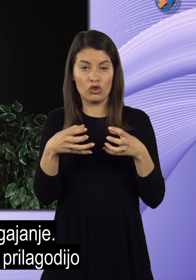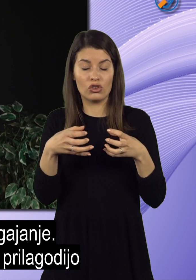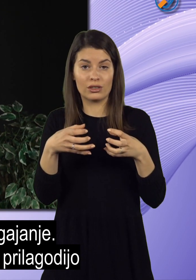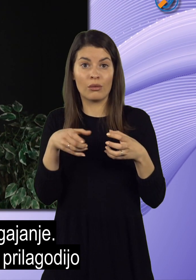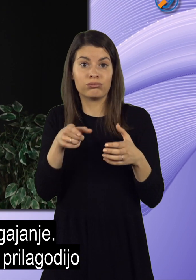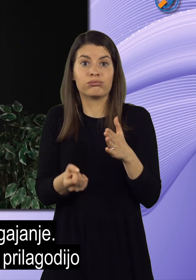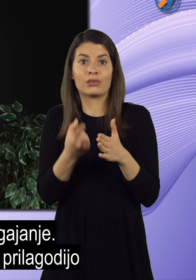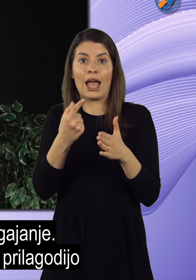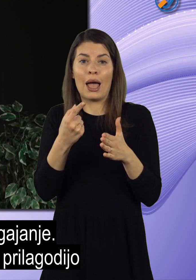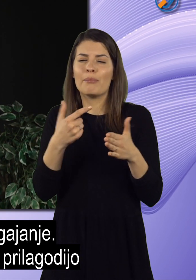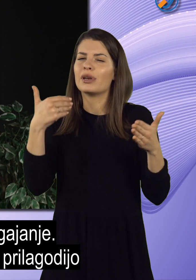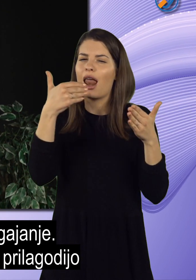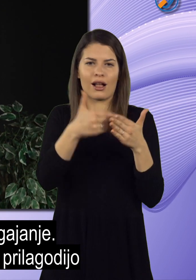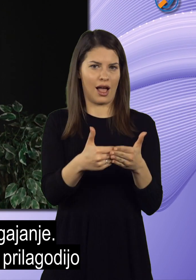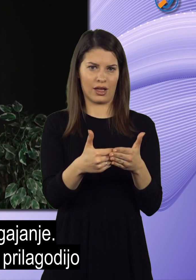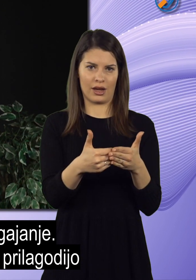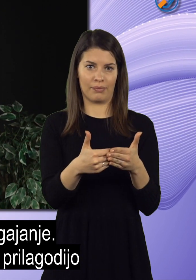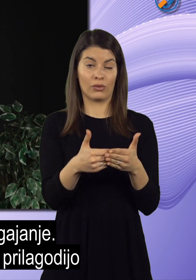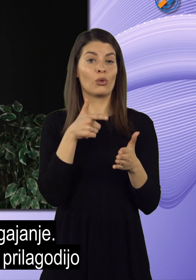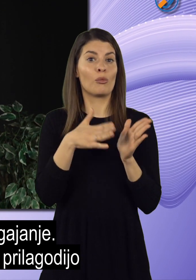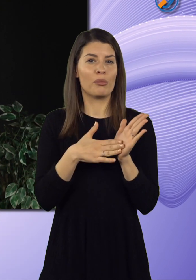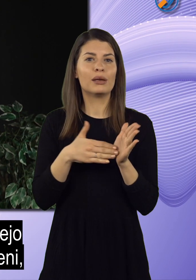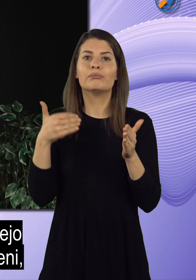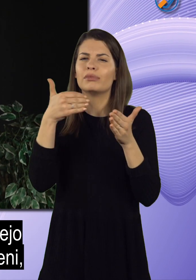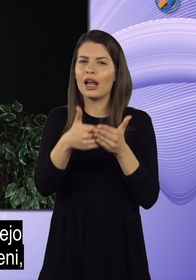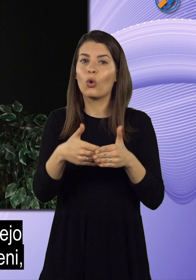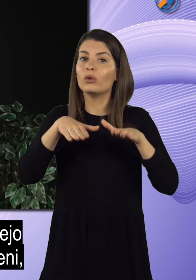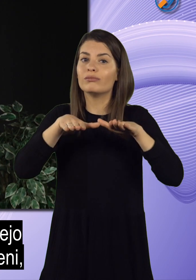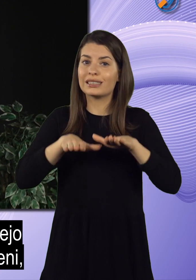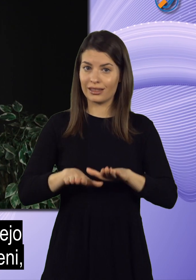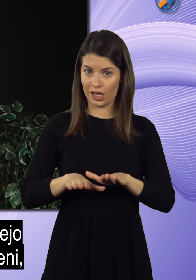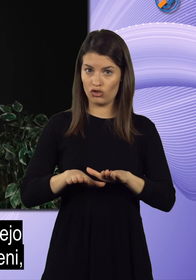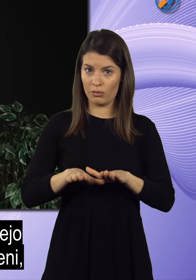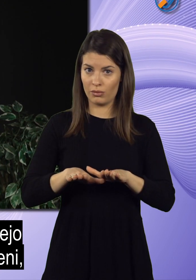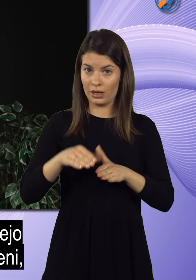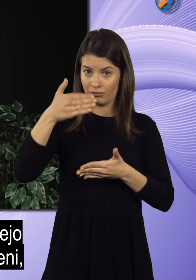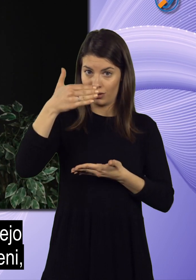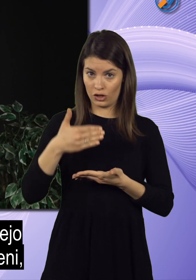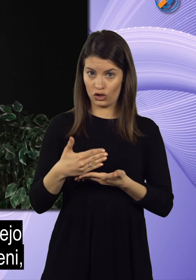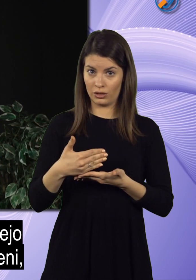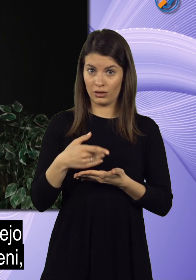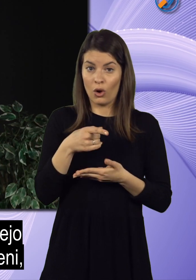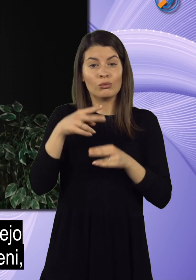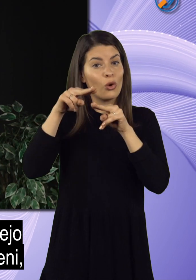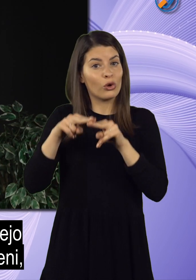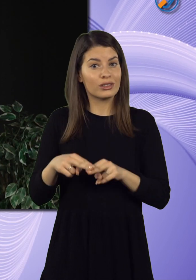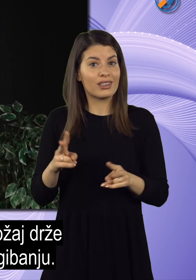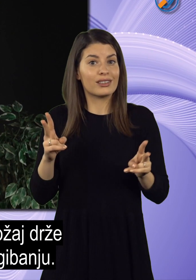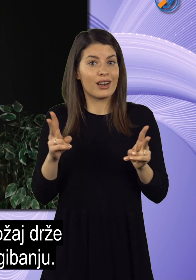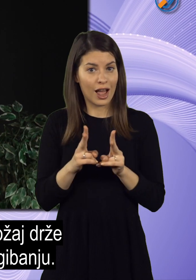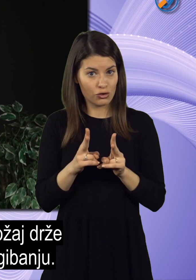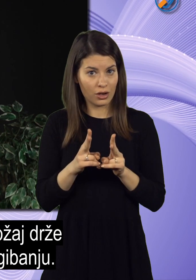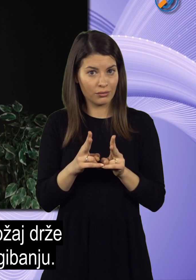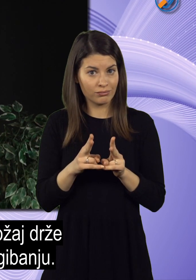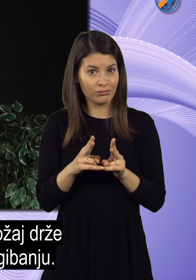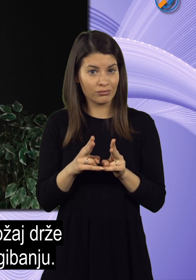mišično prilagajanje. Tako se mišice popolnoma prilagodijo sedeči drži in ostanejo skrajšane, kar pomeni,